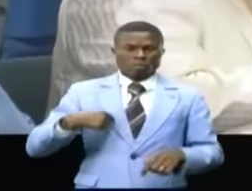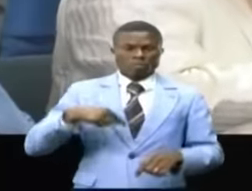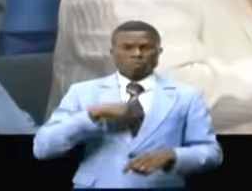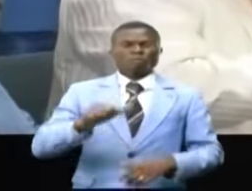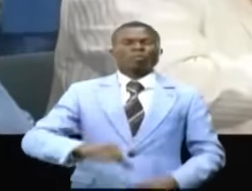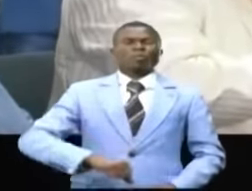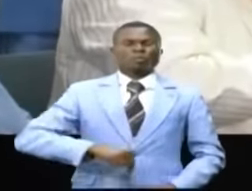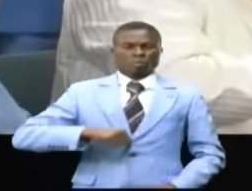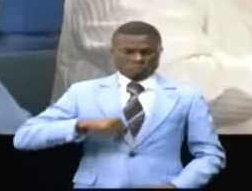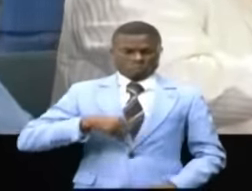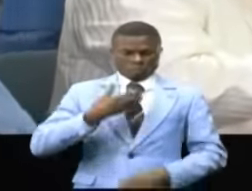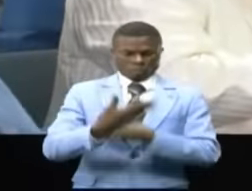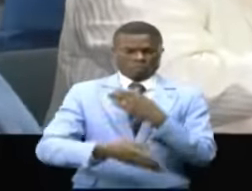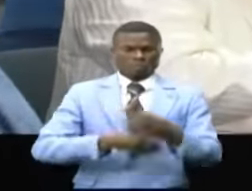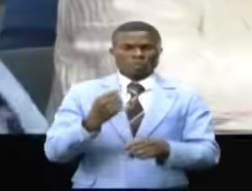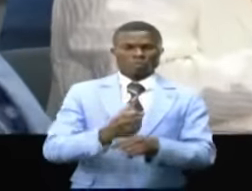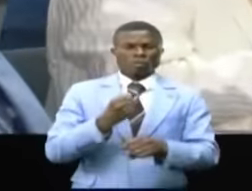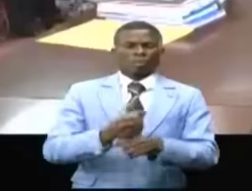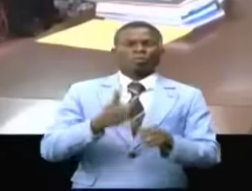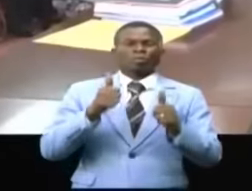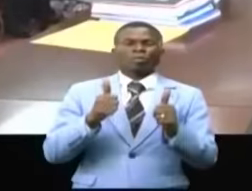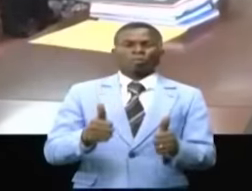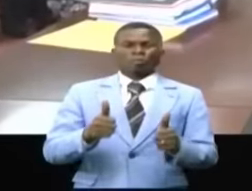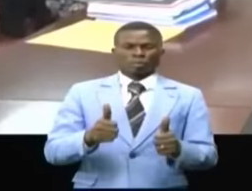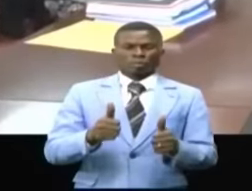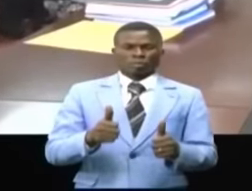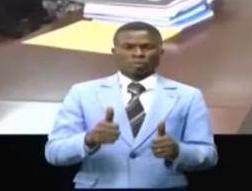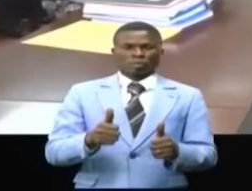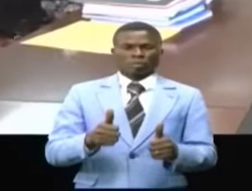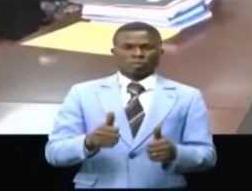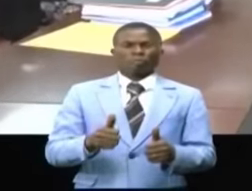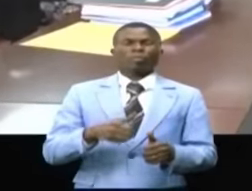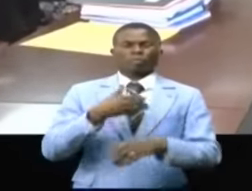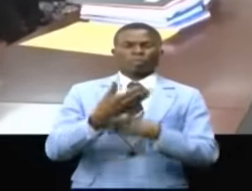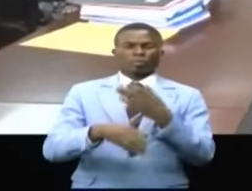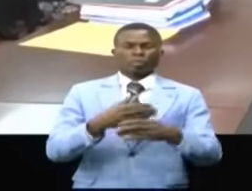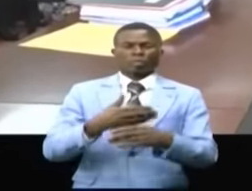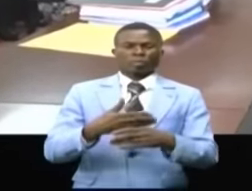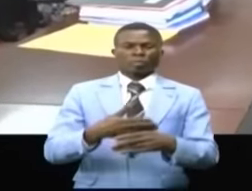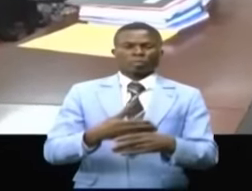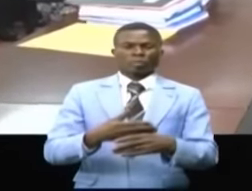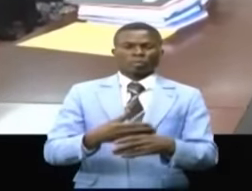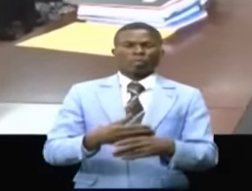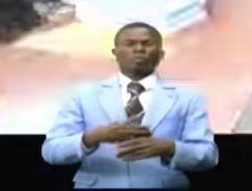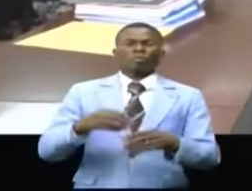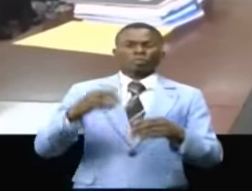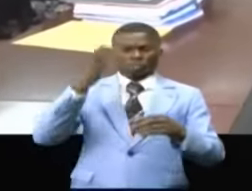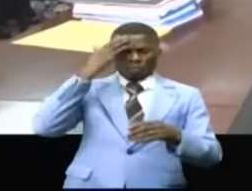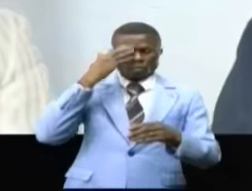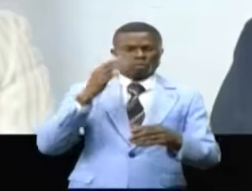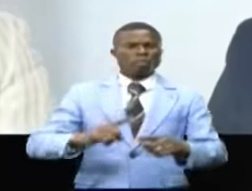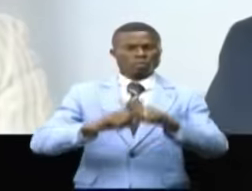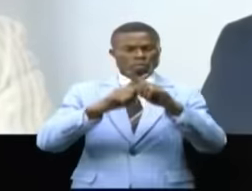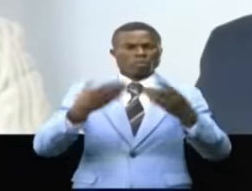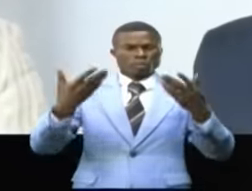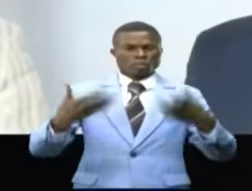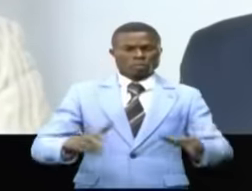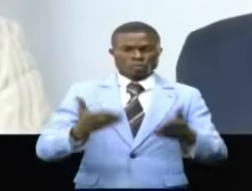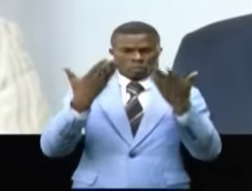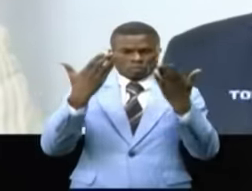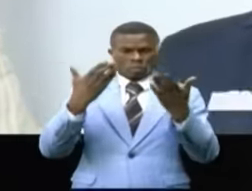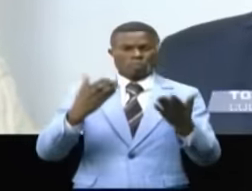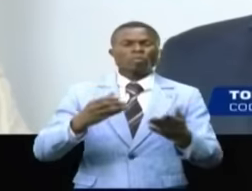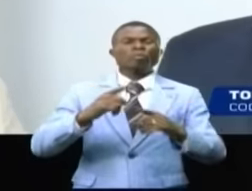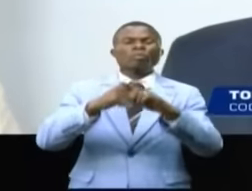fiers d'avoir réalisé les états des lieux de province. Oser avoir la cartographie des conflits, étudier les